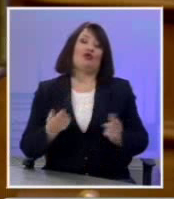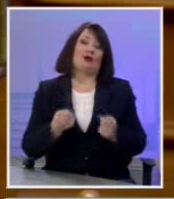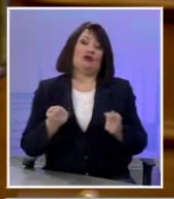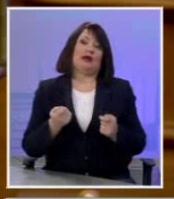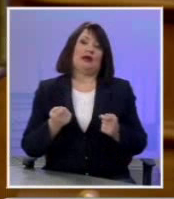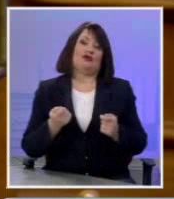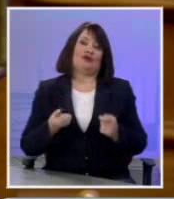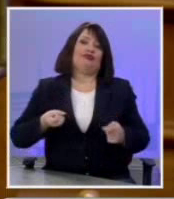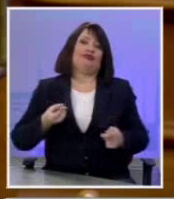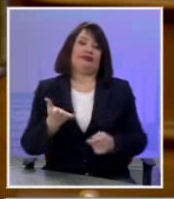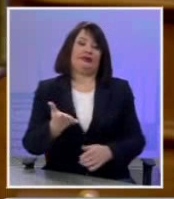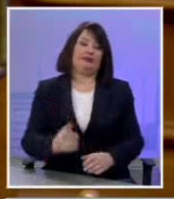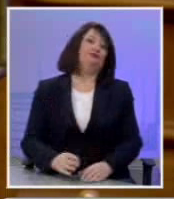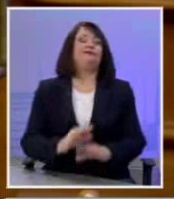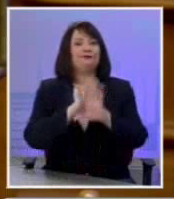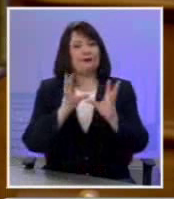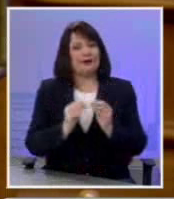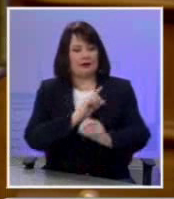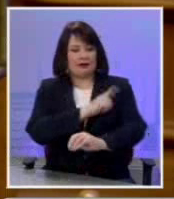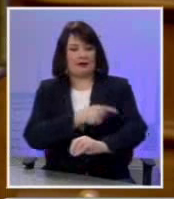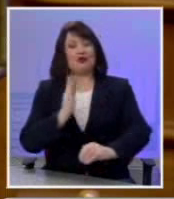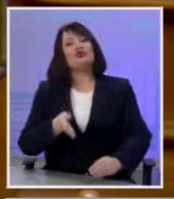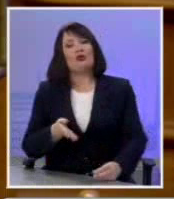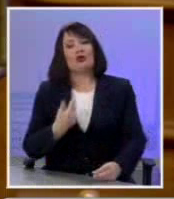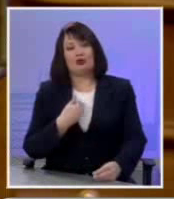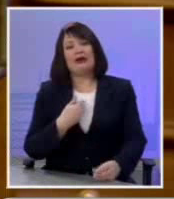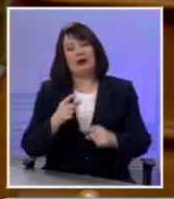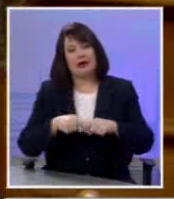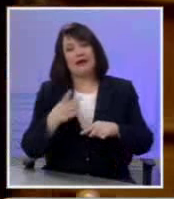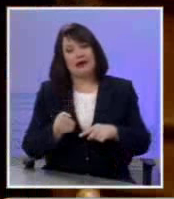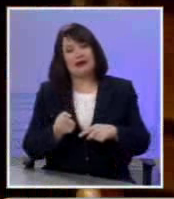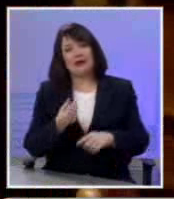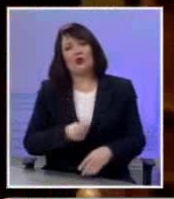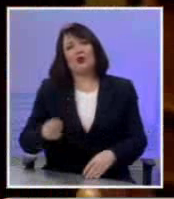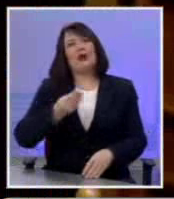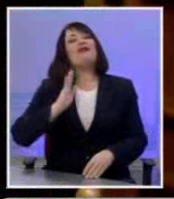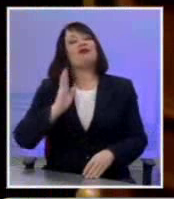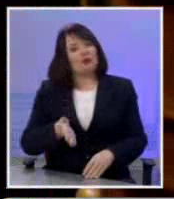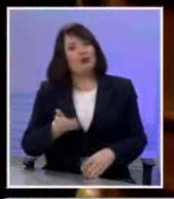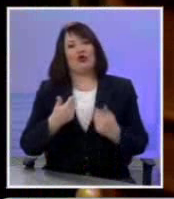αυτόν τον αριθμό. Στα πλαίσια λοιπόν των δυνατοτήτων μας κάνουμε παραπάνω από αυτό που μας